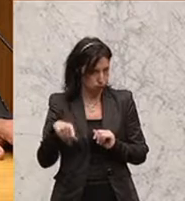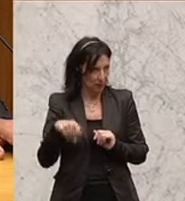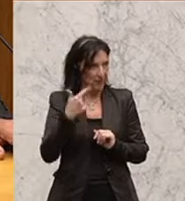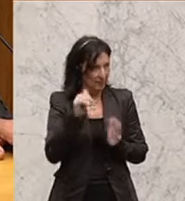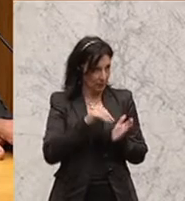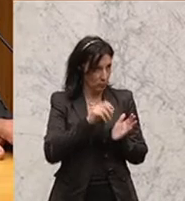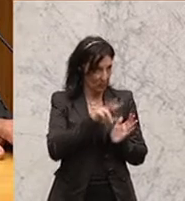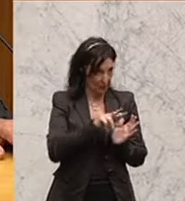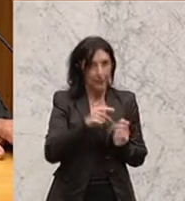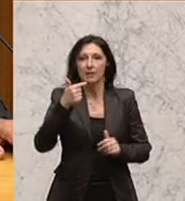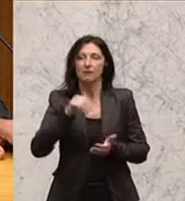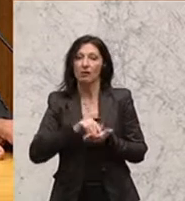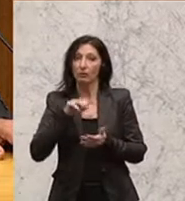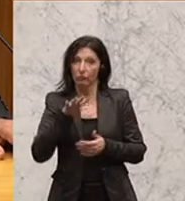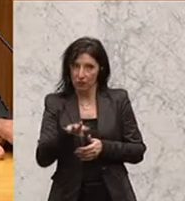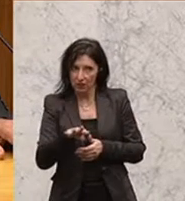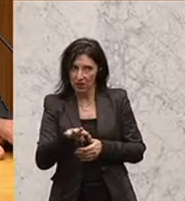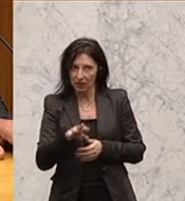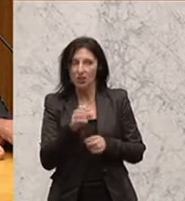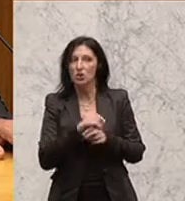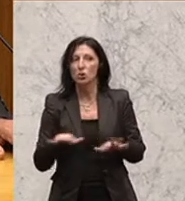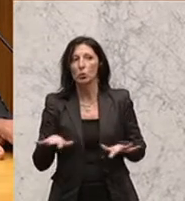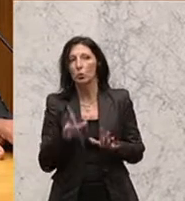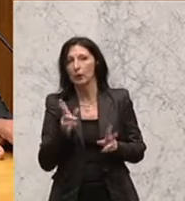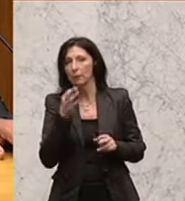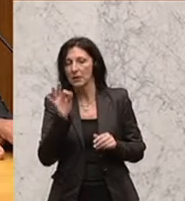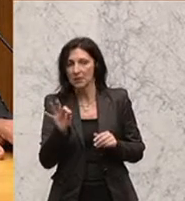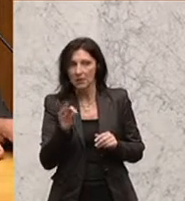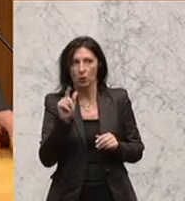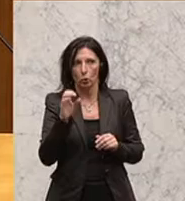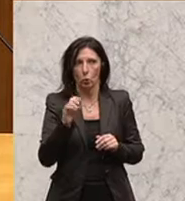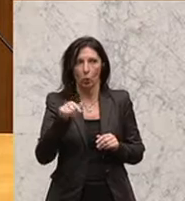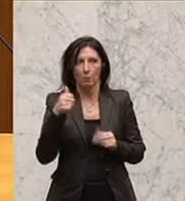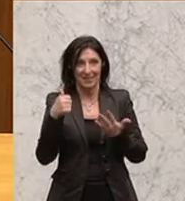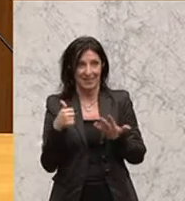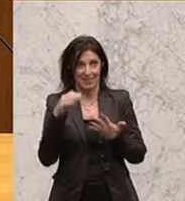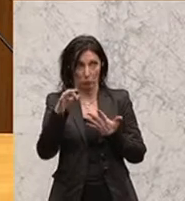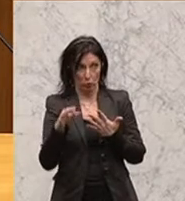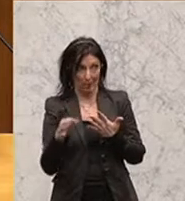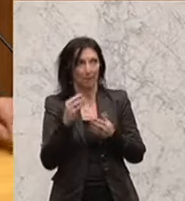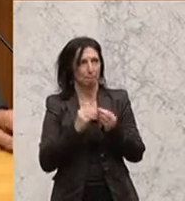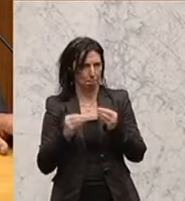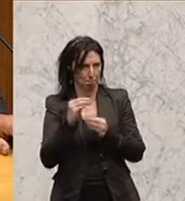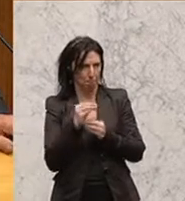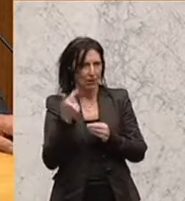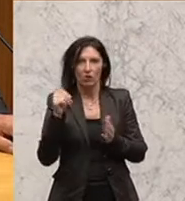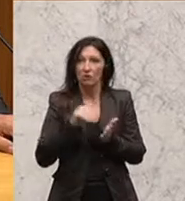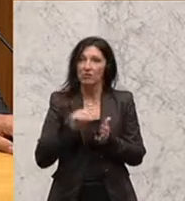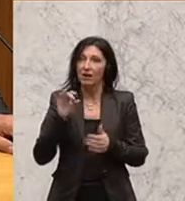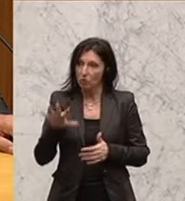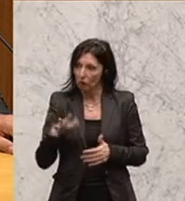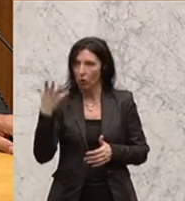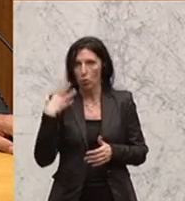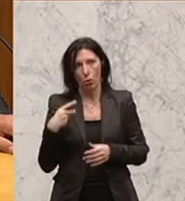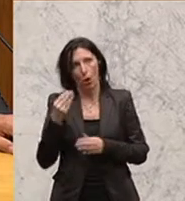für 2014 eine strukturelle Verbesserung um 0,6 Prozentpunkte und für 2015 eine